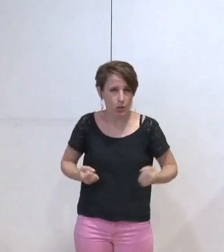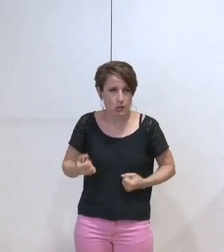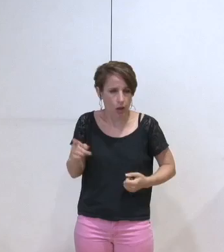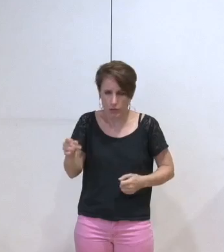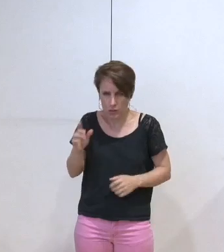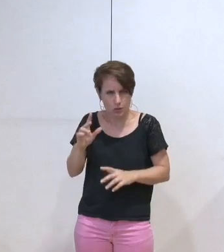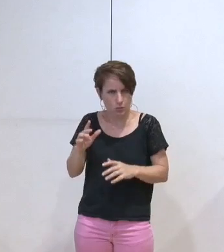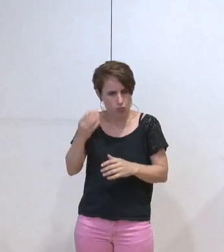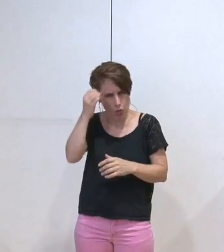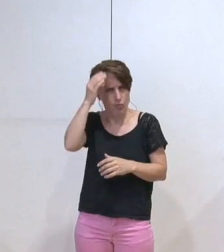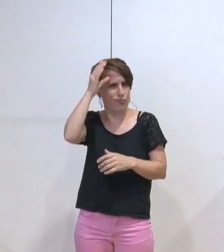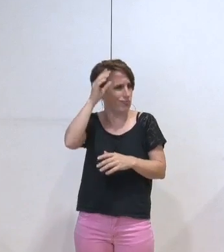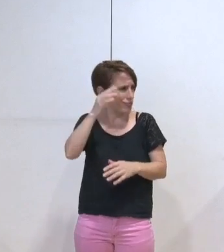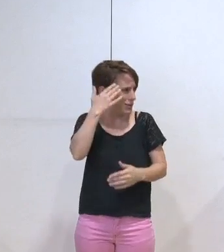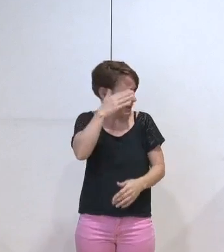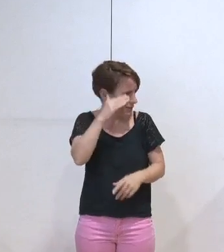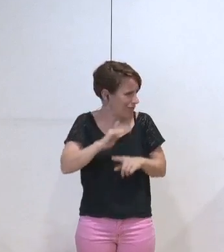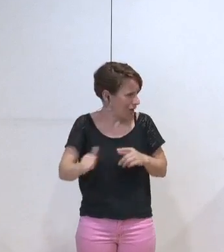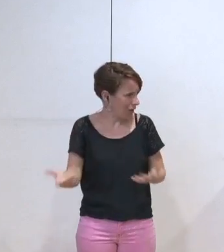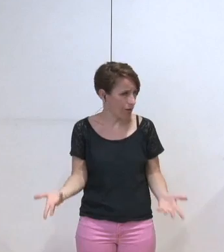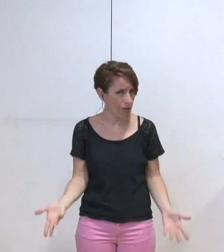pour élaborer ces diagnostics